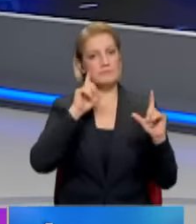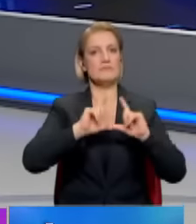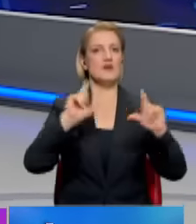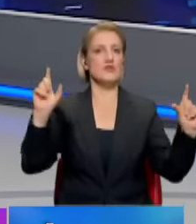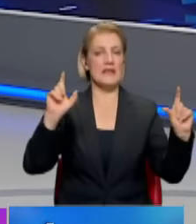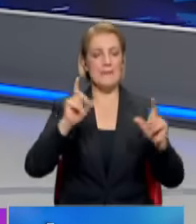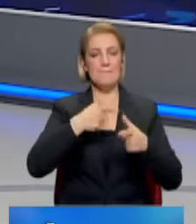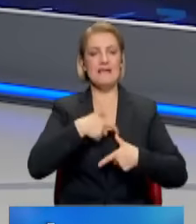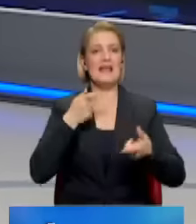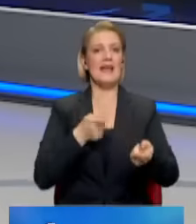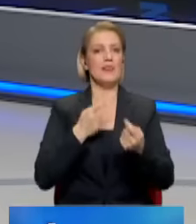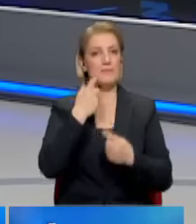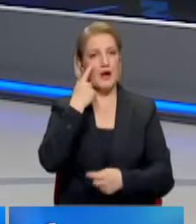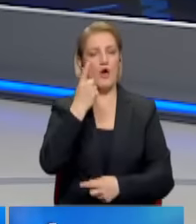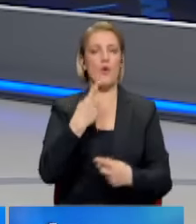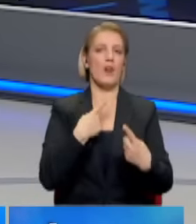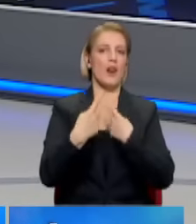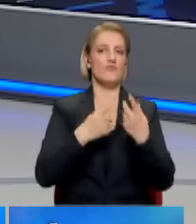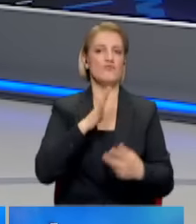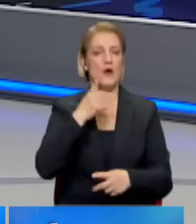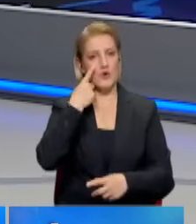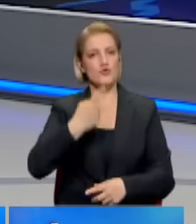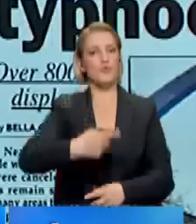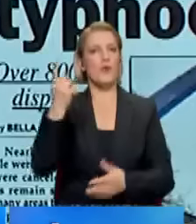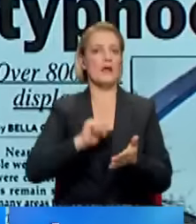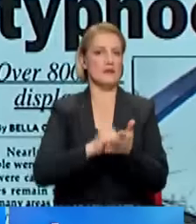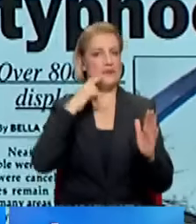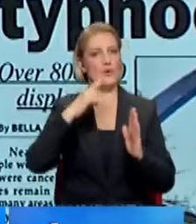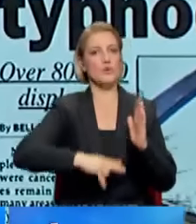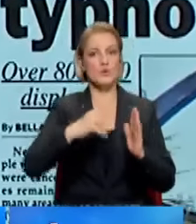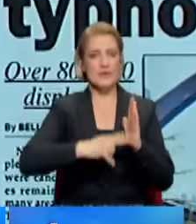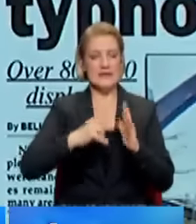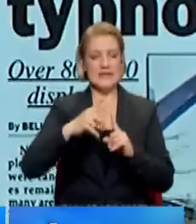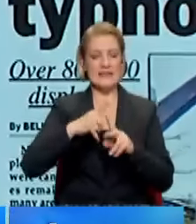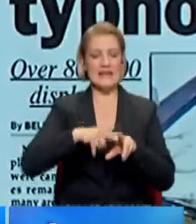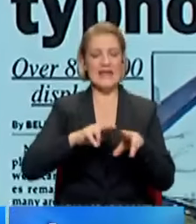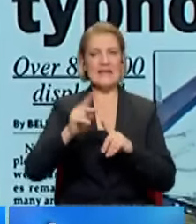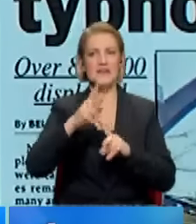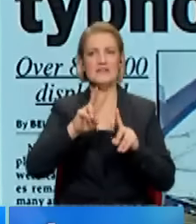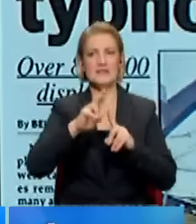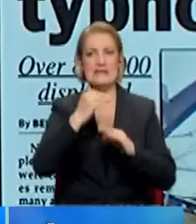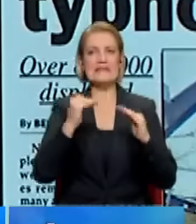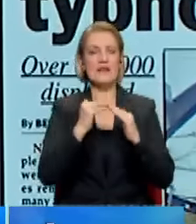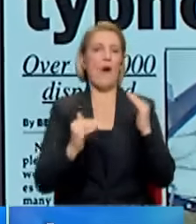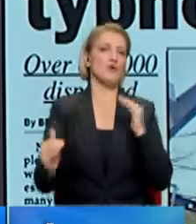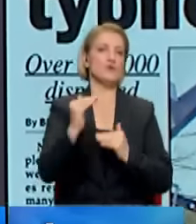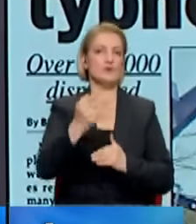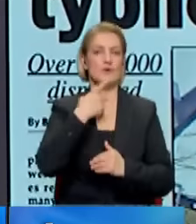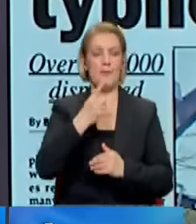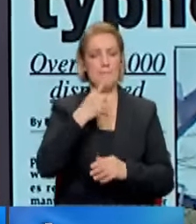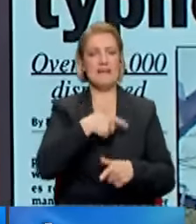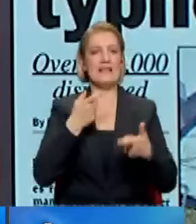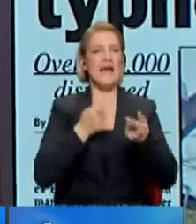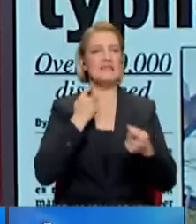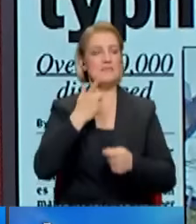de Milli Eğitim Bakanı'nın o çıkışı var. Cumhuriyet Gazetesi'nden okuyacağız. Tekin sınırı aştı diyor Cumhuriyet Gazetesi bugün. Milli Eğitim